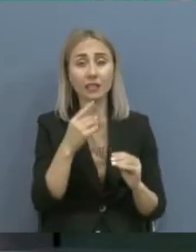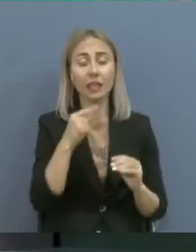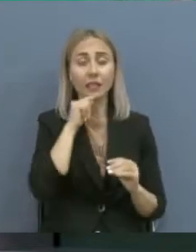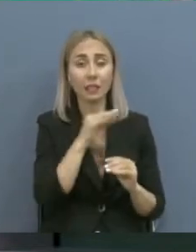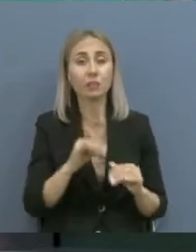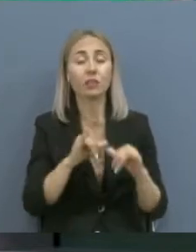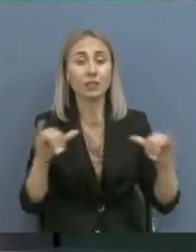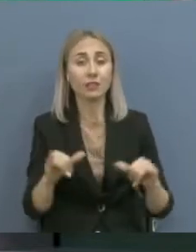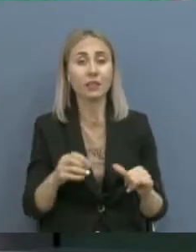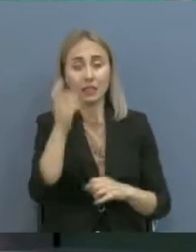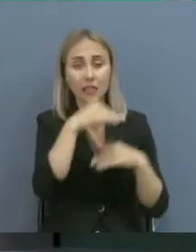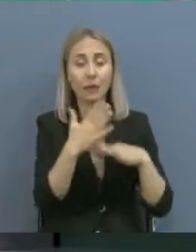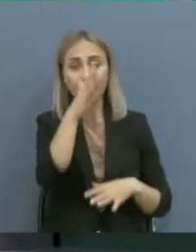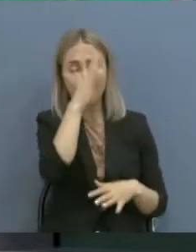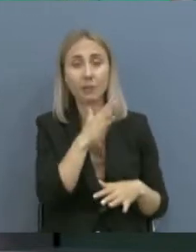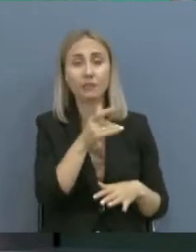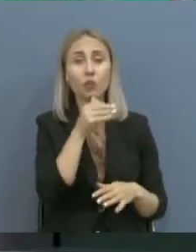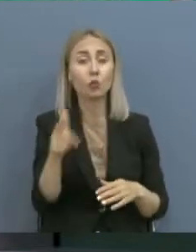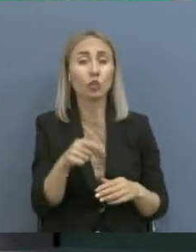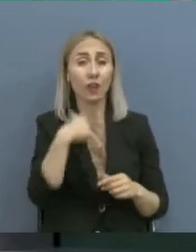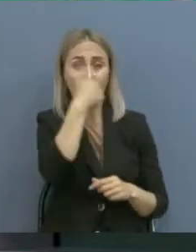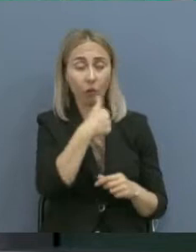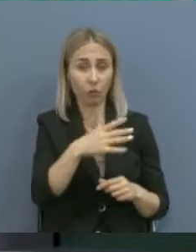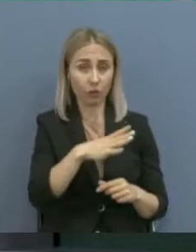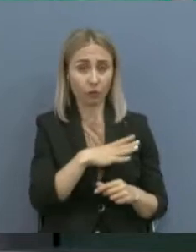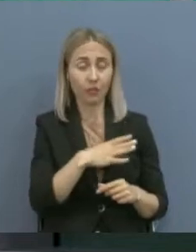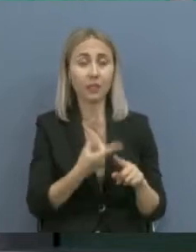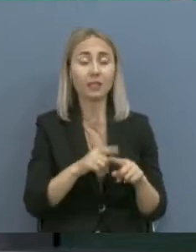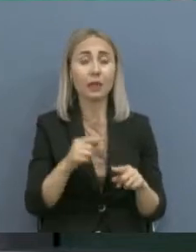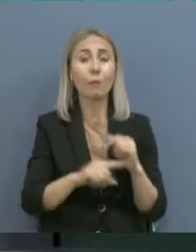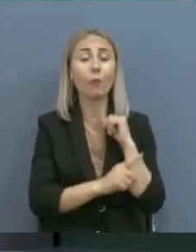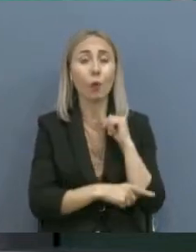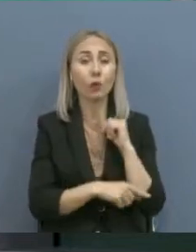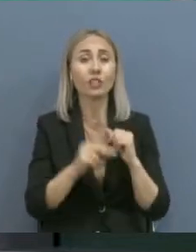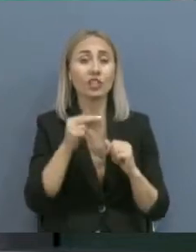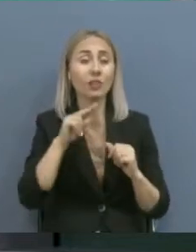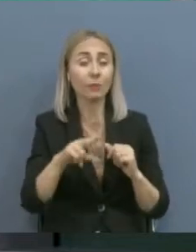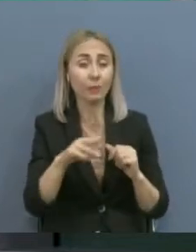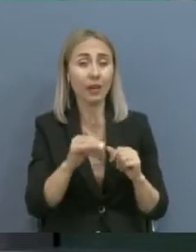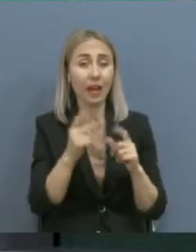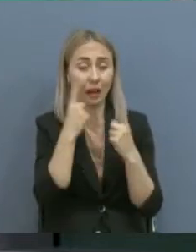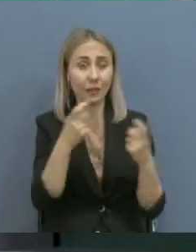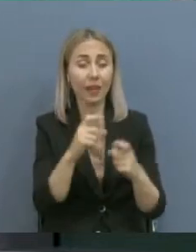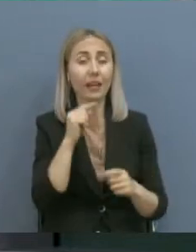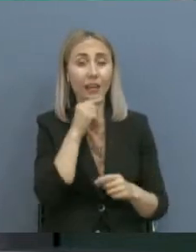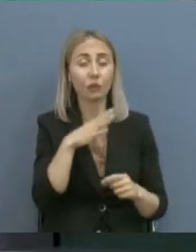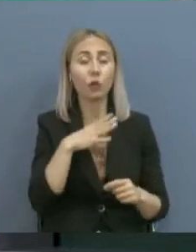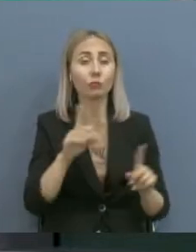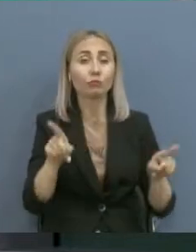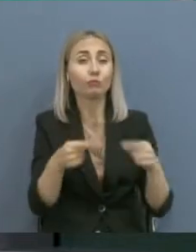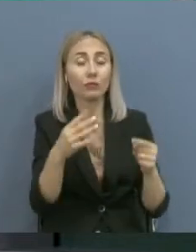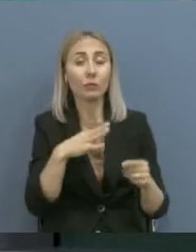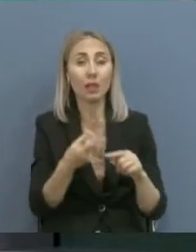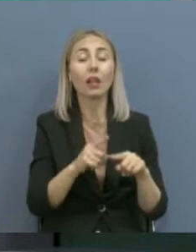пандемиясы себеп. Дегенмен бірқатар салаларда өсім бар. Бүгін президент үкімет басшысы Асқар Маминнің есебін тыңдады. Қасым Жомарт